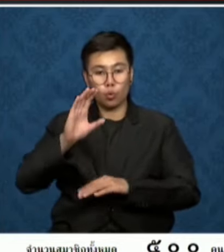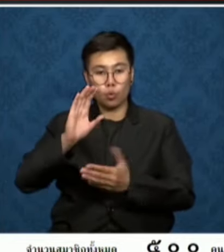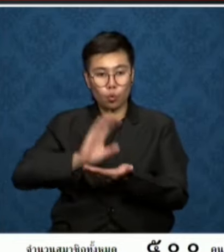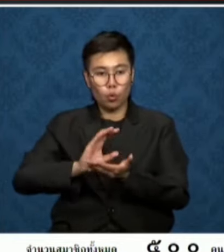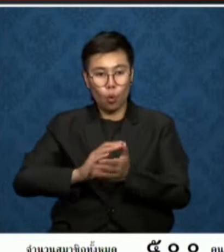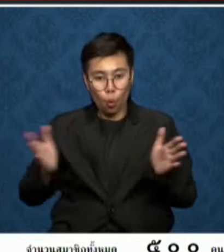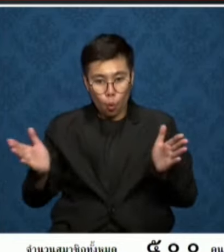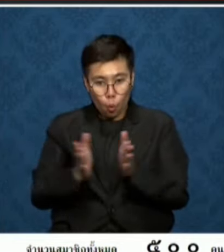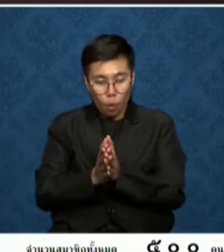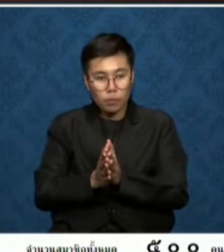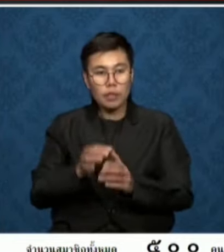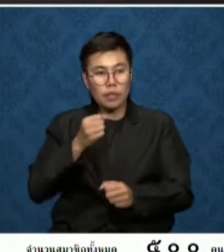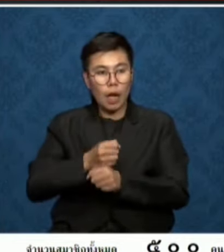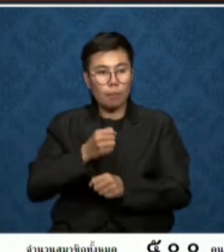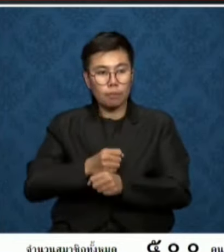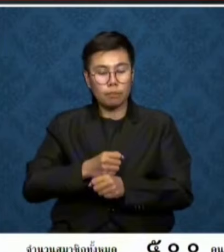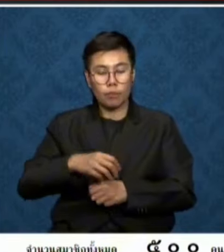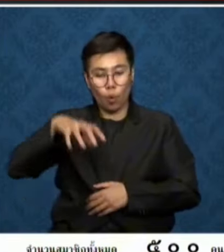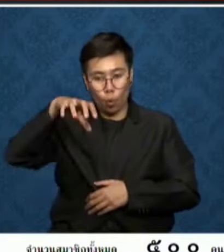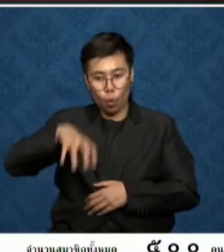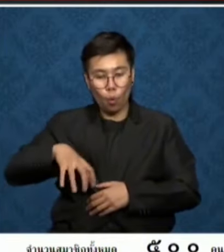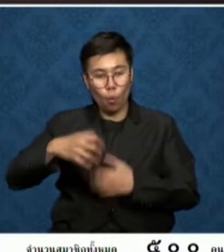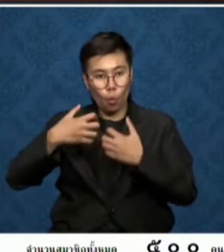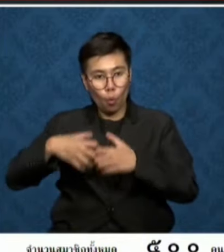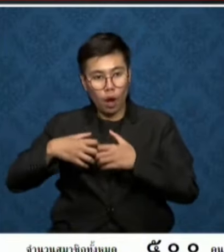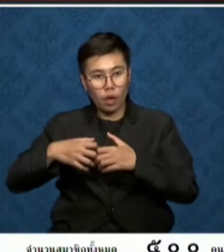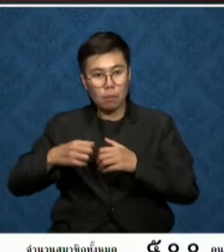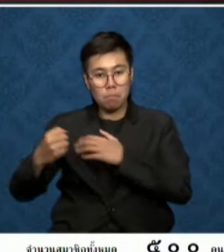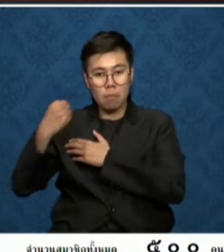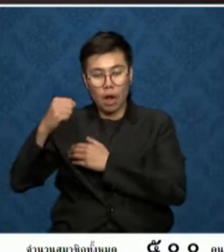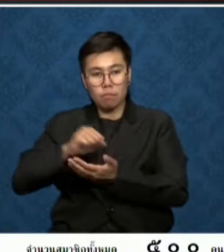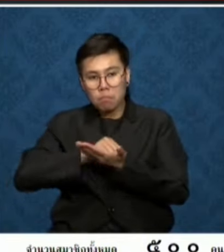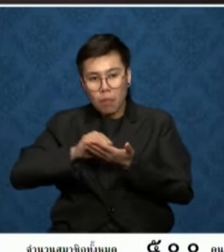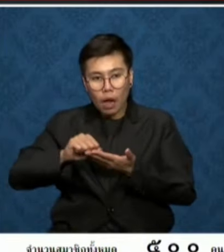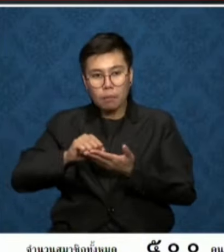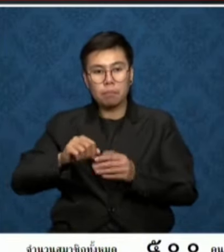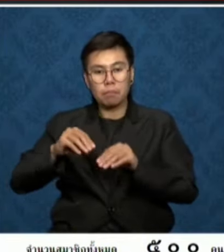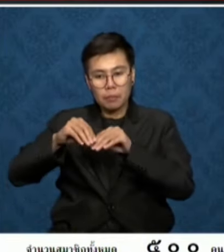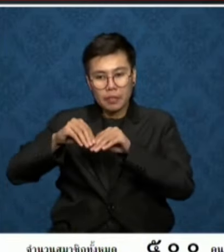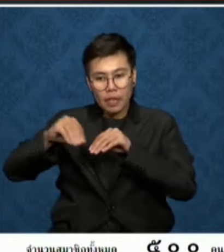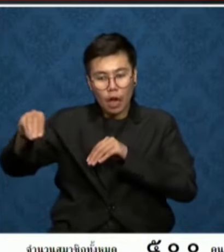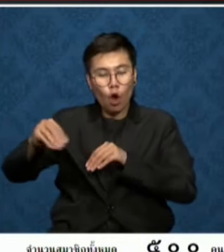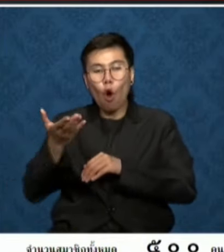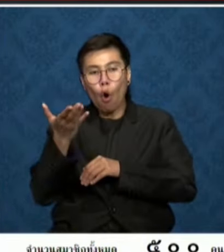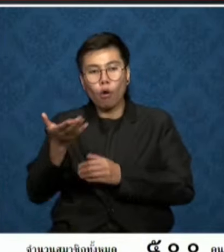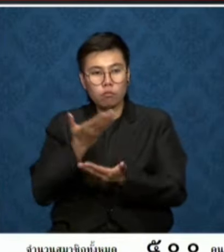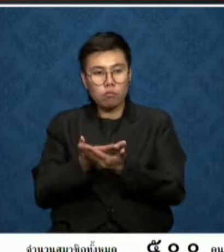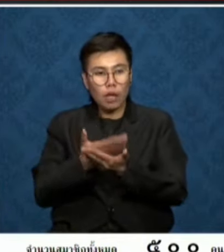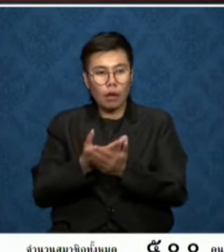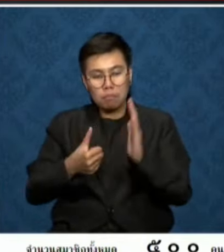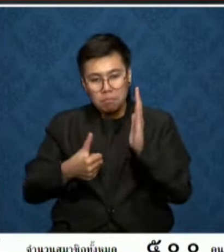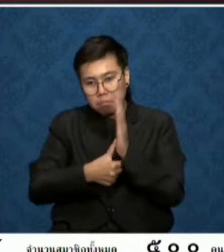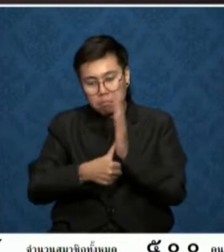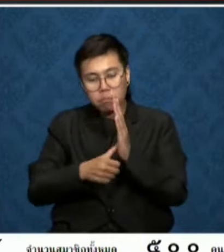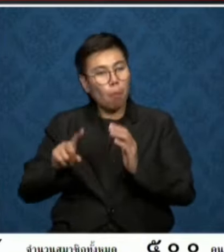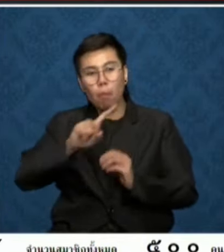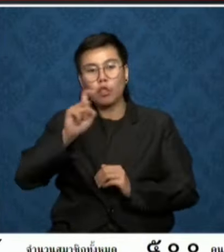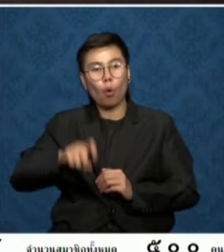เราจะสามารถสร้างโรงไฟฟ้าพลังงานสะอาดในพื้นที่ที่ห่างไกลครับแบบไม่ต้องของเงินจากงบประมาณแผ่นดินเลยแม้แต่บา